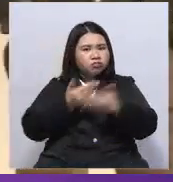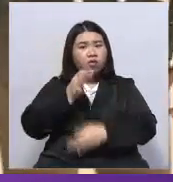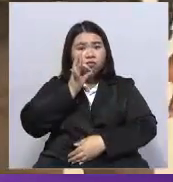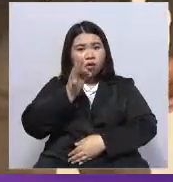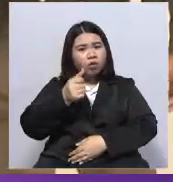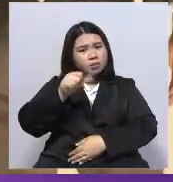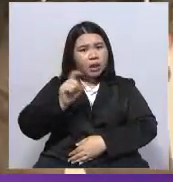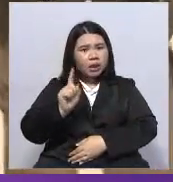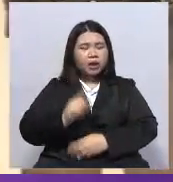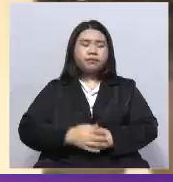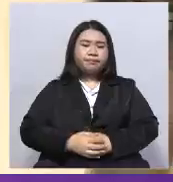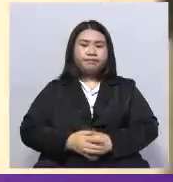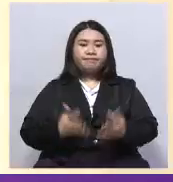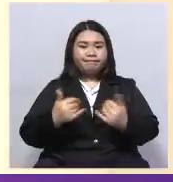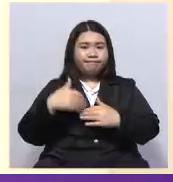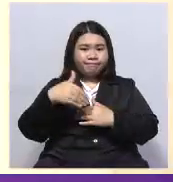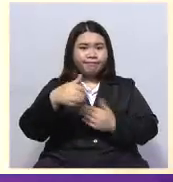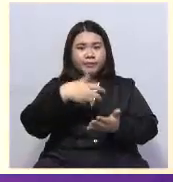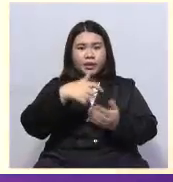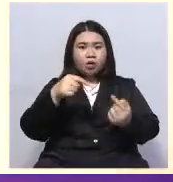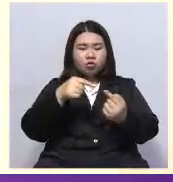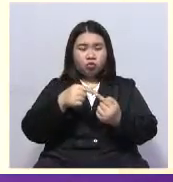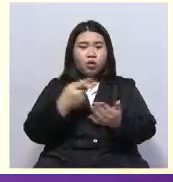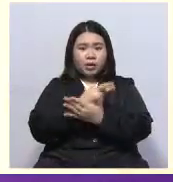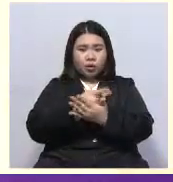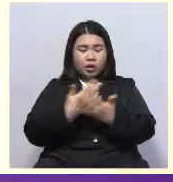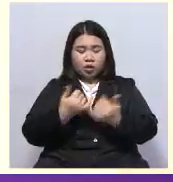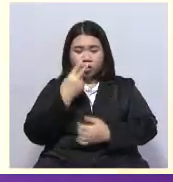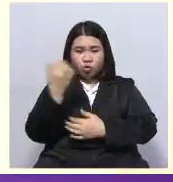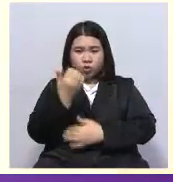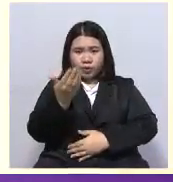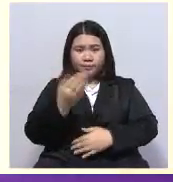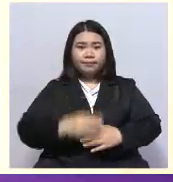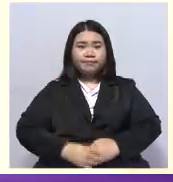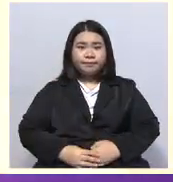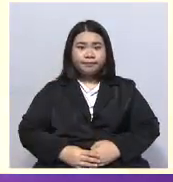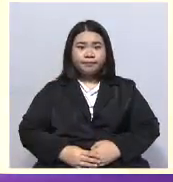รือไม่อย่างไรและนี่คือความคืบหน้าล่าสุดที่สภ.ทองผาภูมิช่วงนี้กลับไปยังสถานีค่ะ